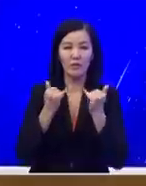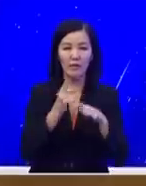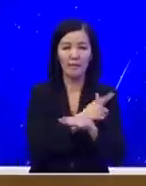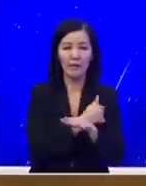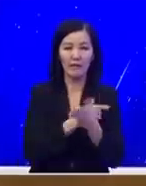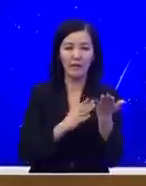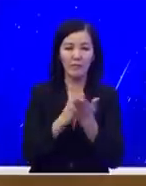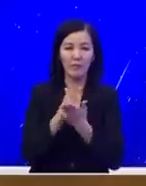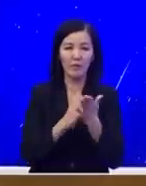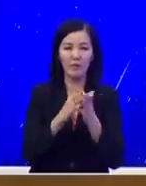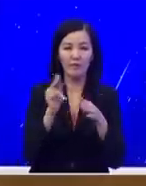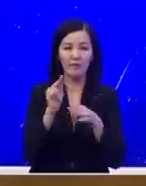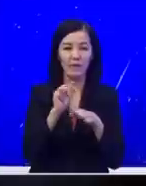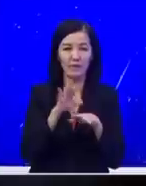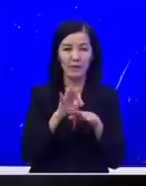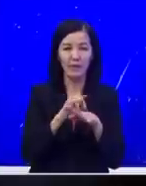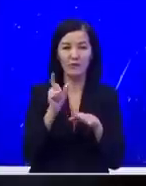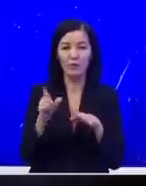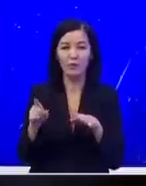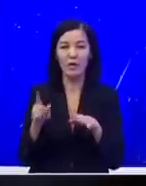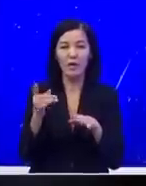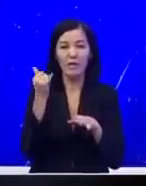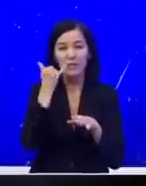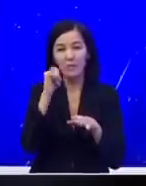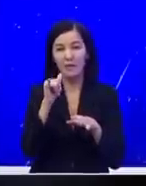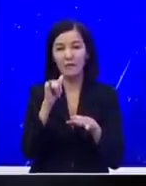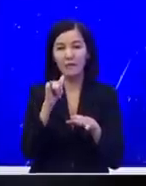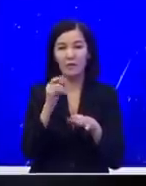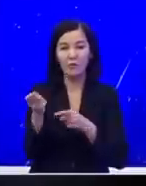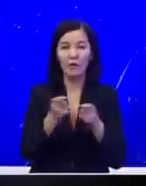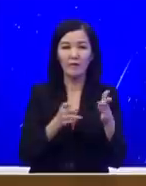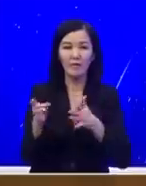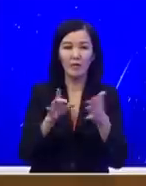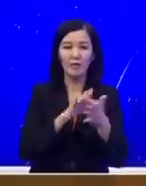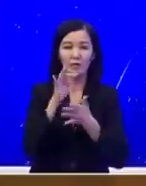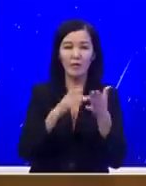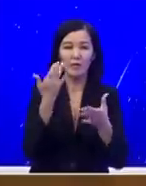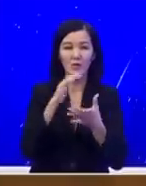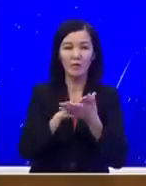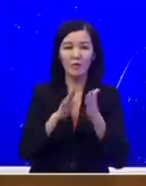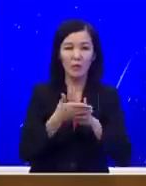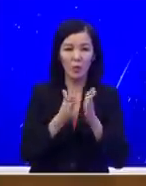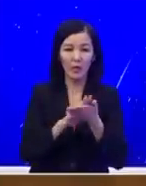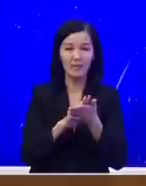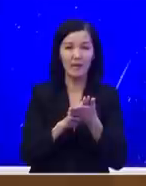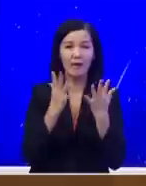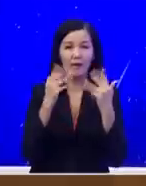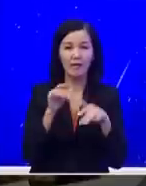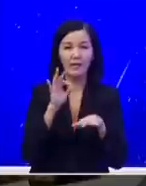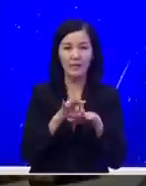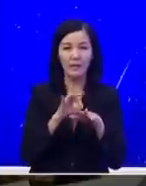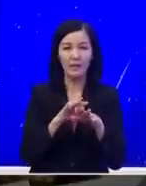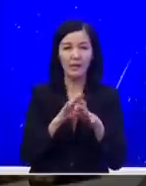для медработников и пациентов. По телефонной связи с руководителями районов и городов он ознакомился с ситуацией. О количестве